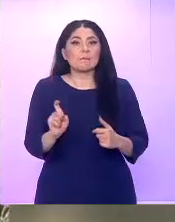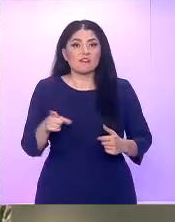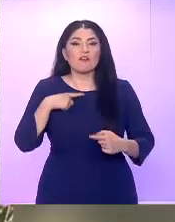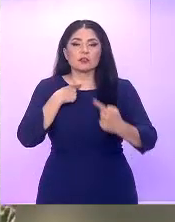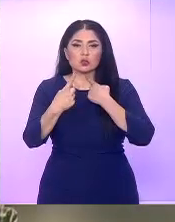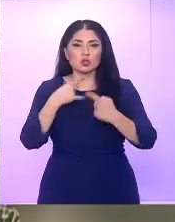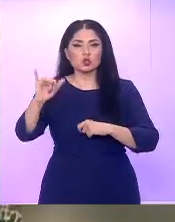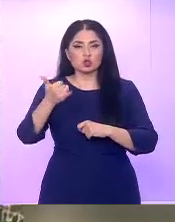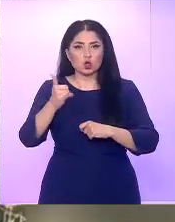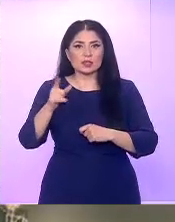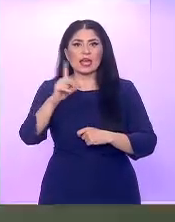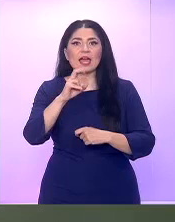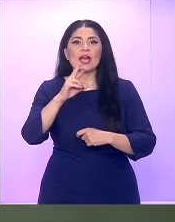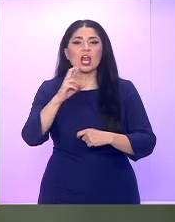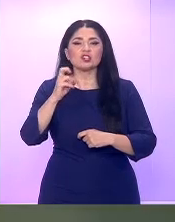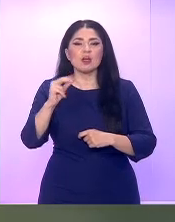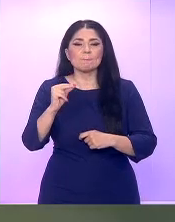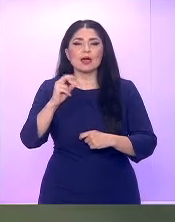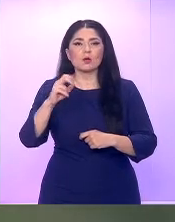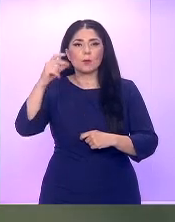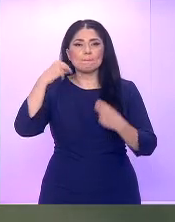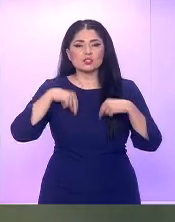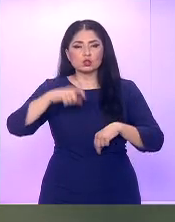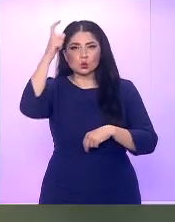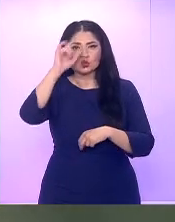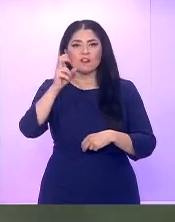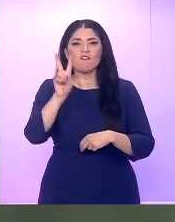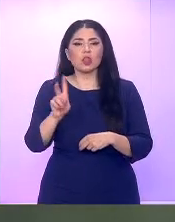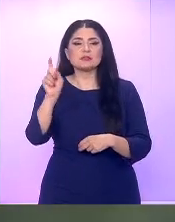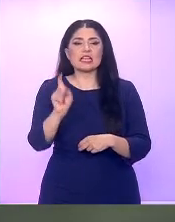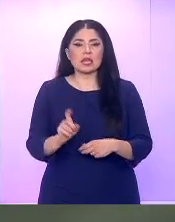va fi discutată joi de Recep Erdogan și Volodymyr Zelensky